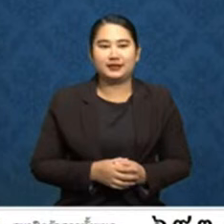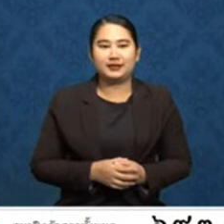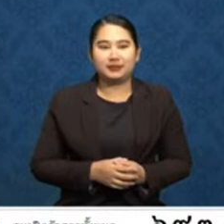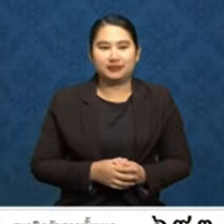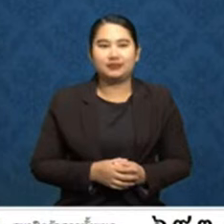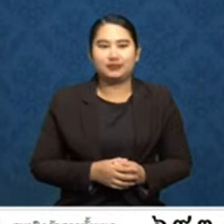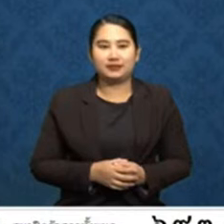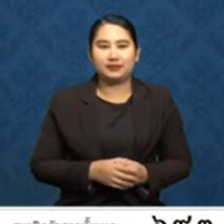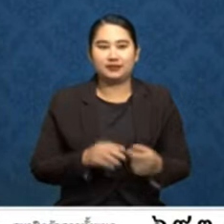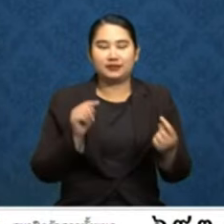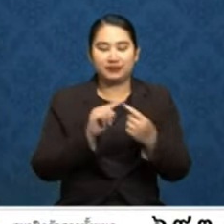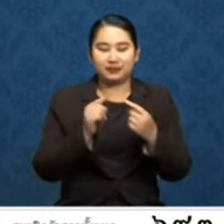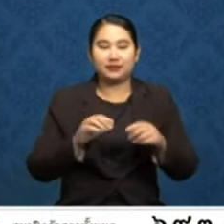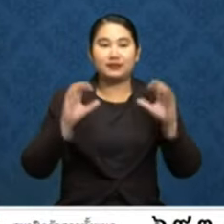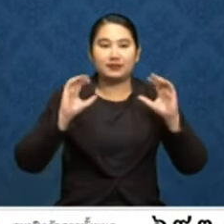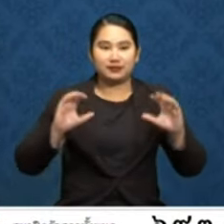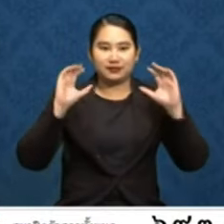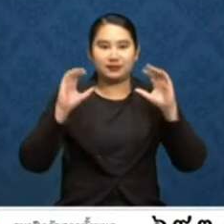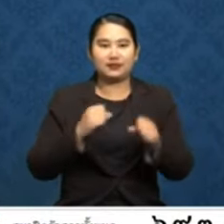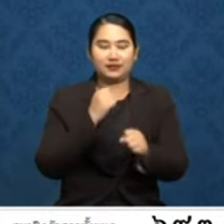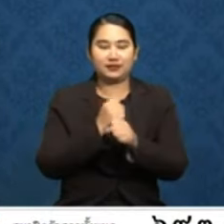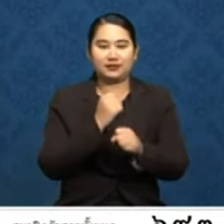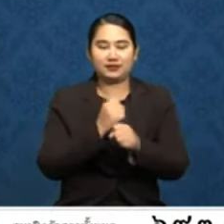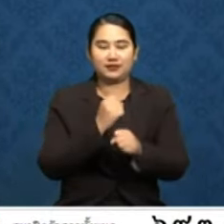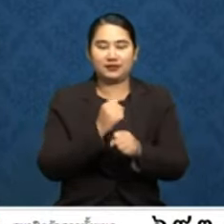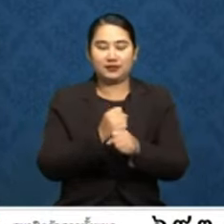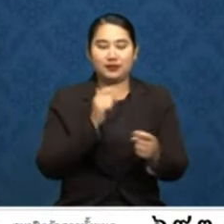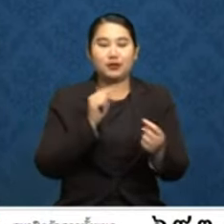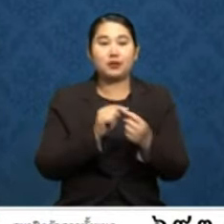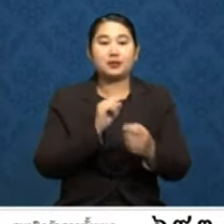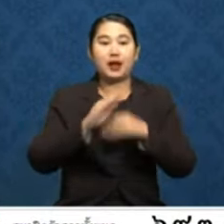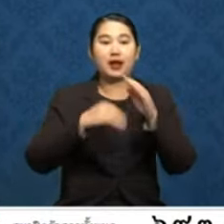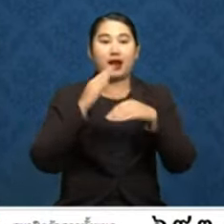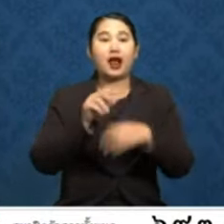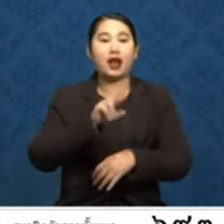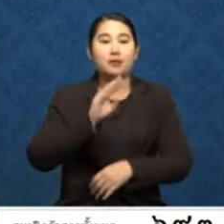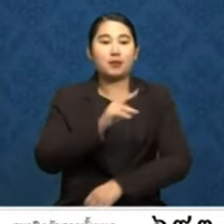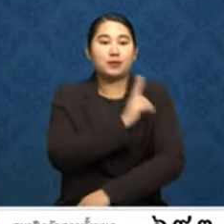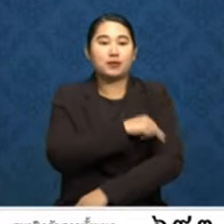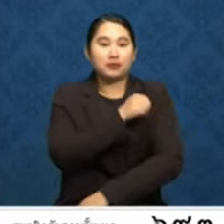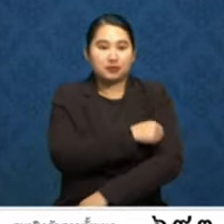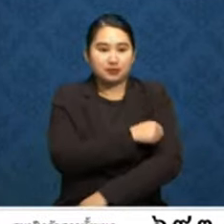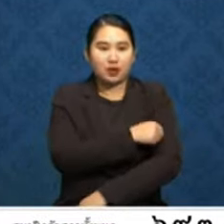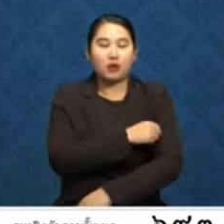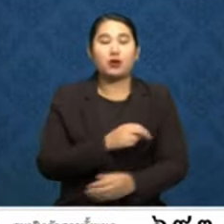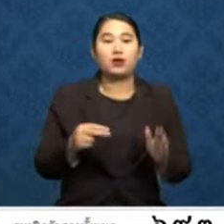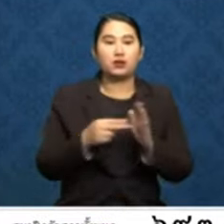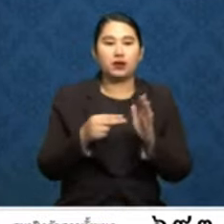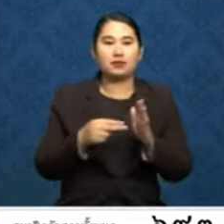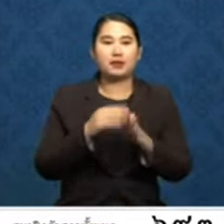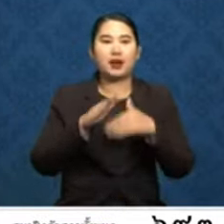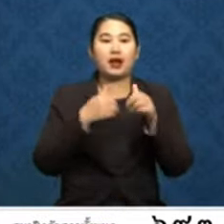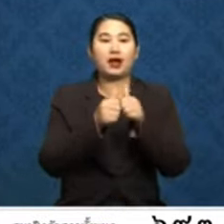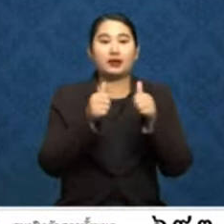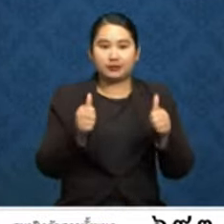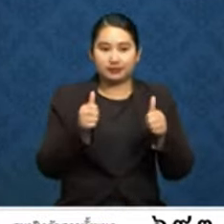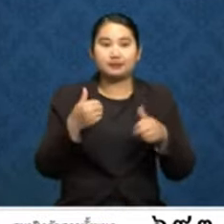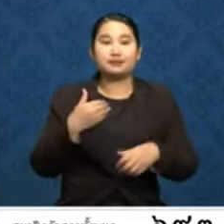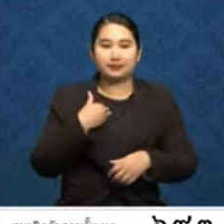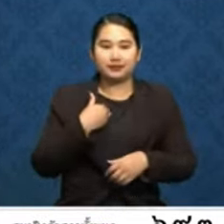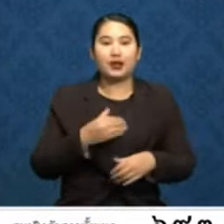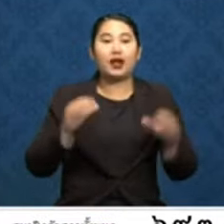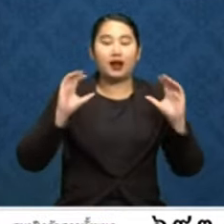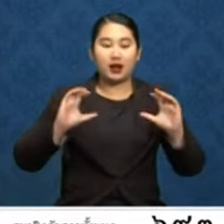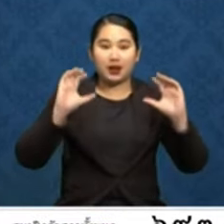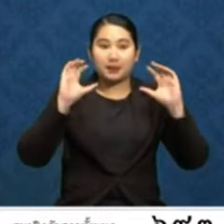รัฐบาล 3. รัฐบาลจะยกระดับระบบสาธารณสุขให้ดียิ่งกว่าเดิมรัฐบาลนี้